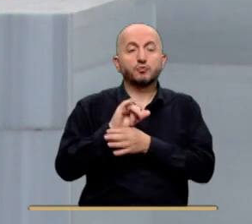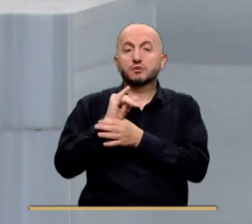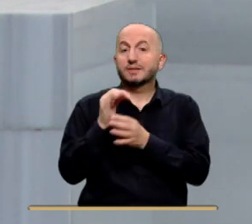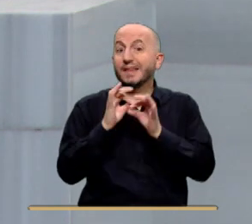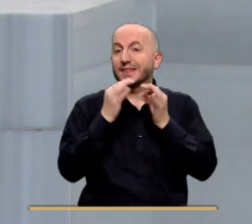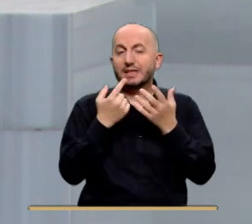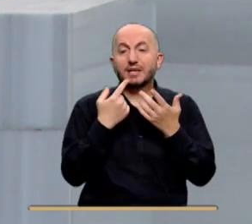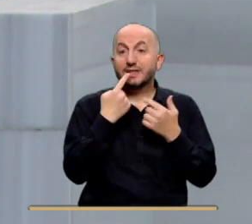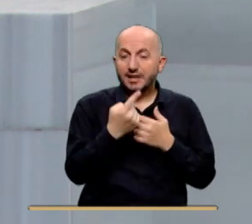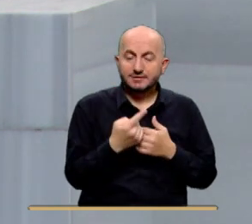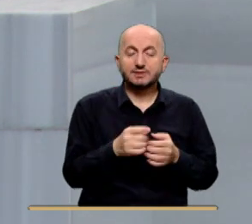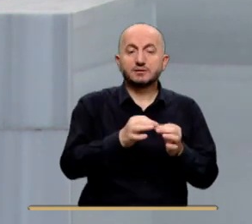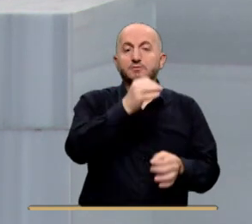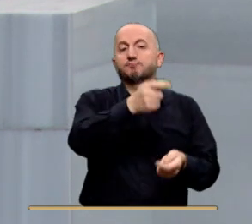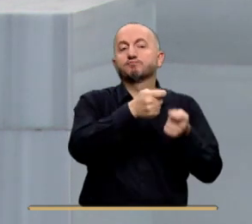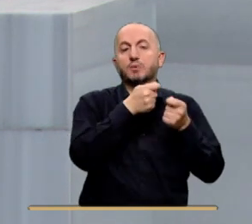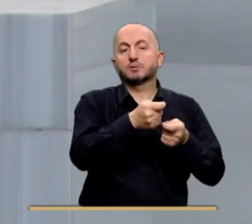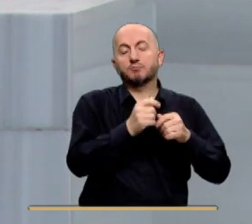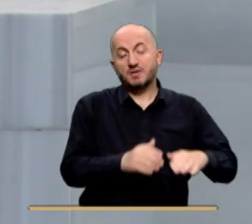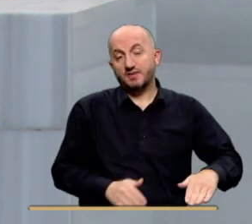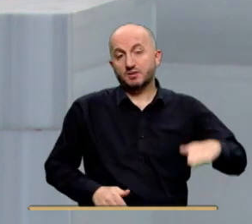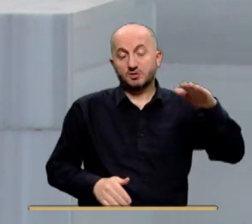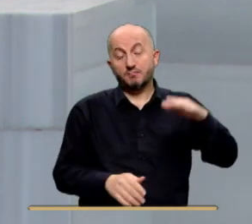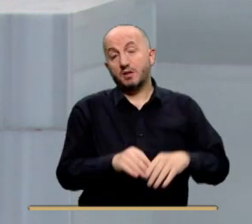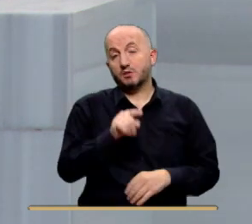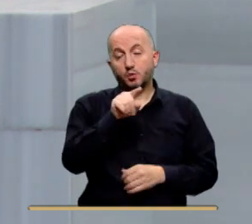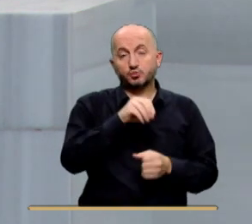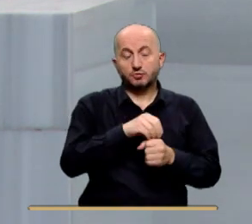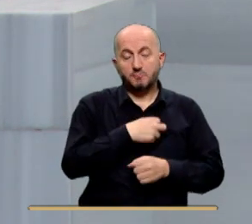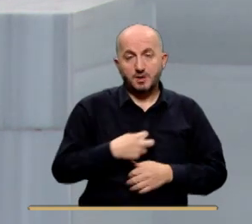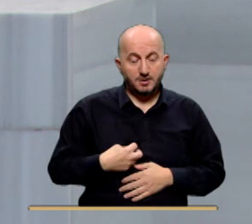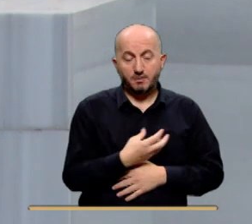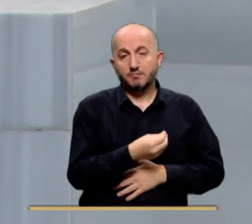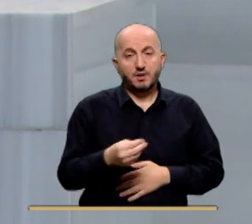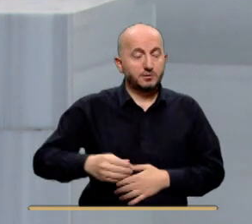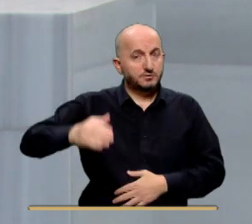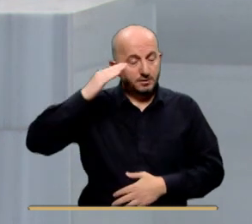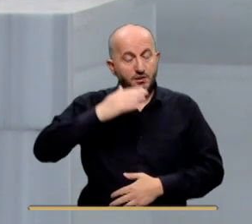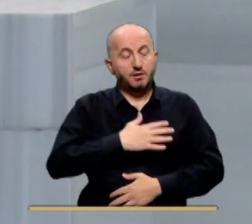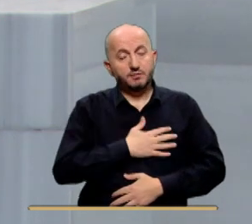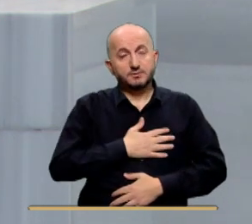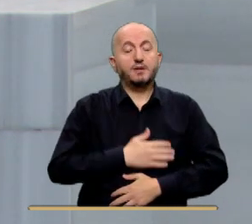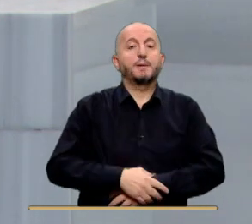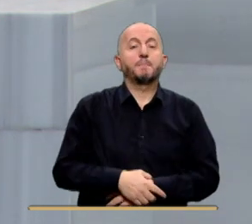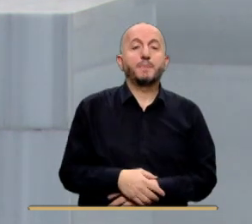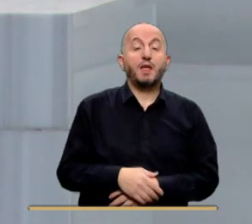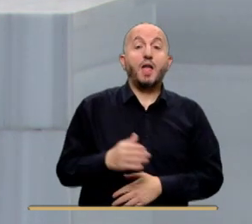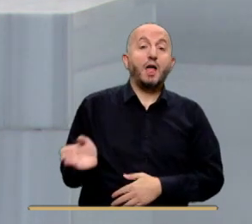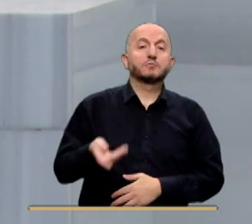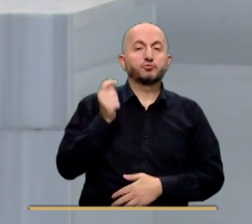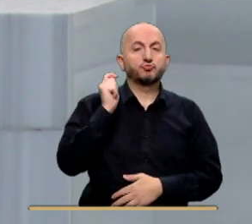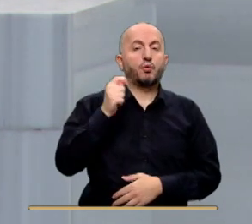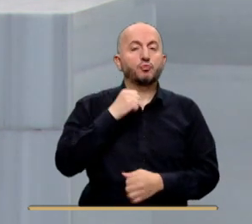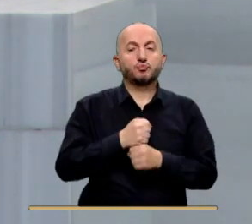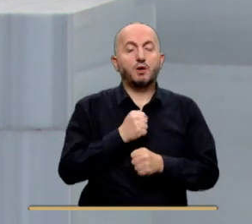derseniz, insanı eğitmek ve yetiştirmektir. Onun için peygamberler salavatullahi aleyhim en zor